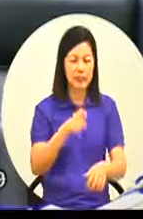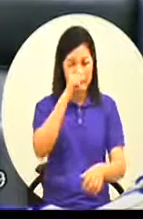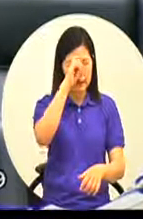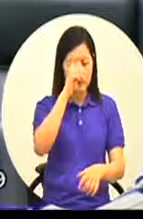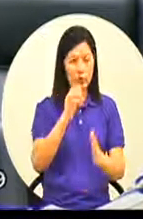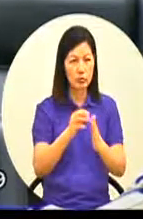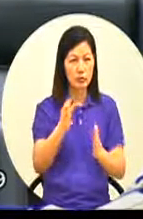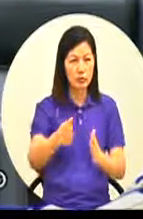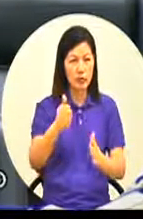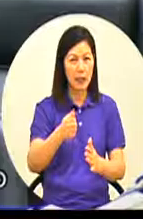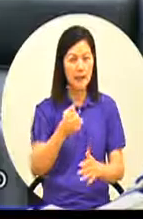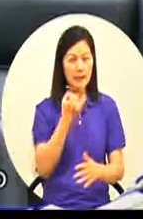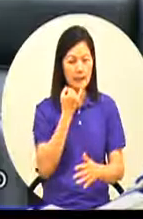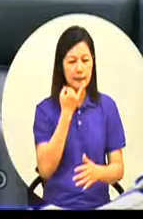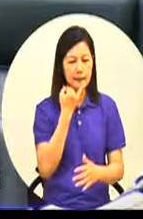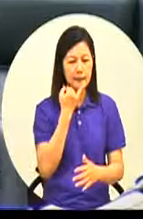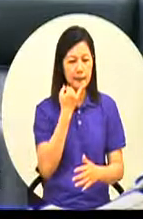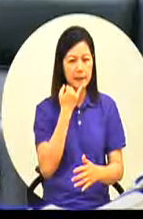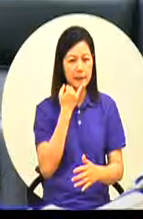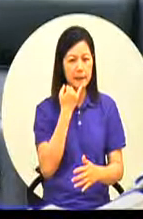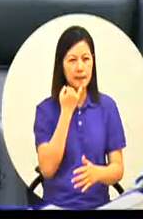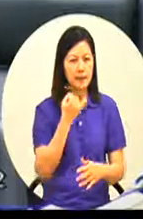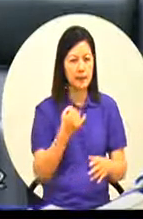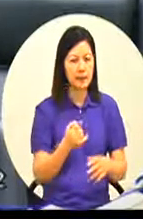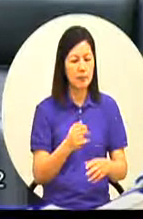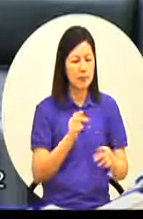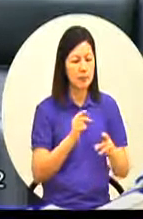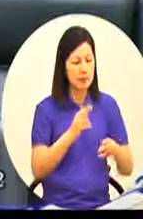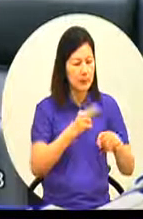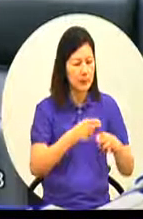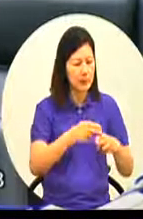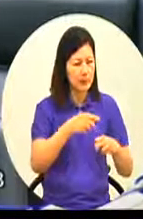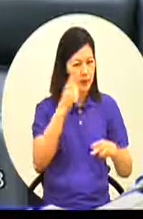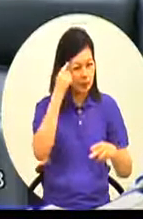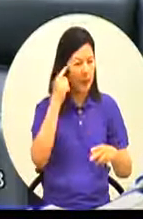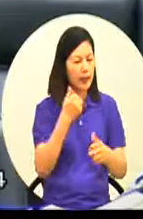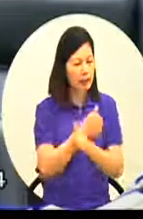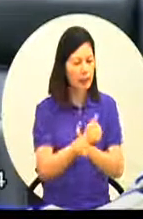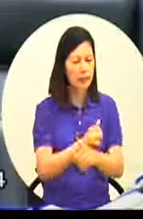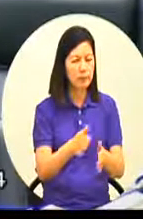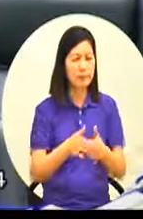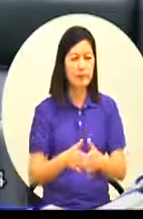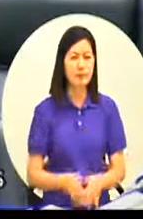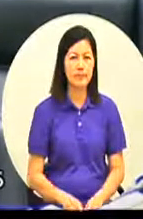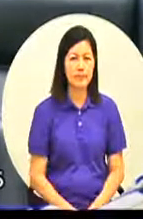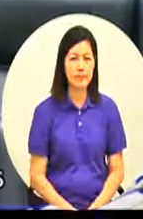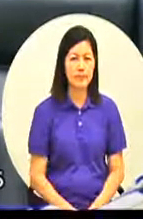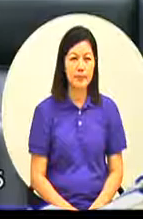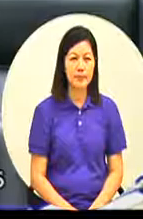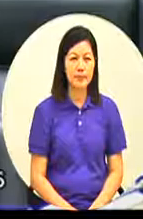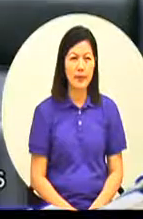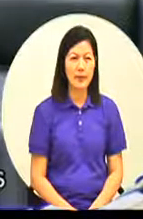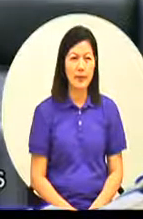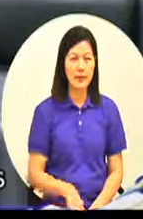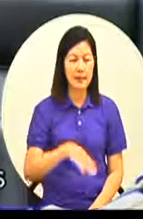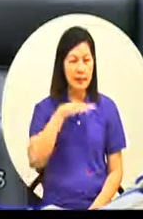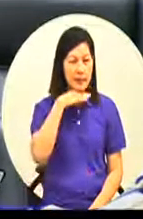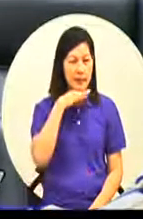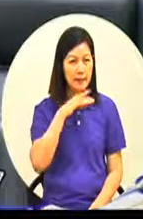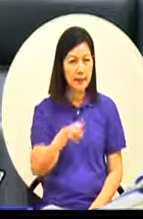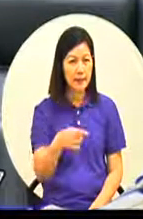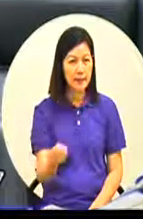长能站在一个宗教信仰一个出发点来做一个考量哈。好，谢谢局长，请坐哈。那等一下哈，我另外